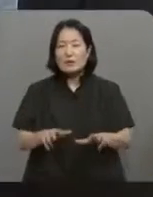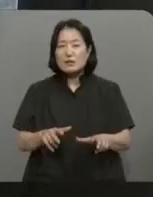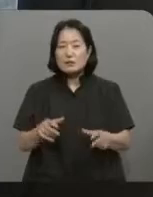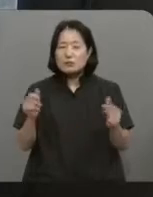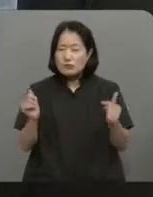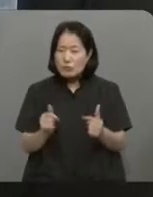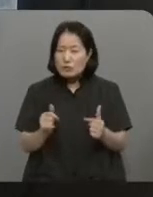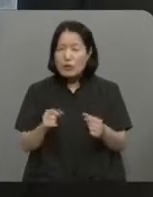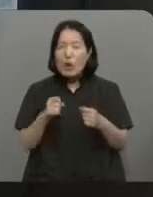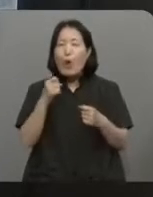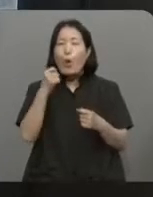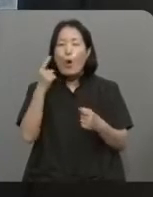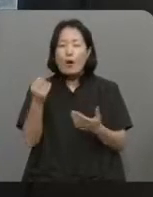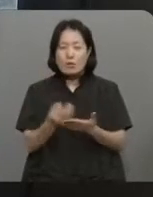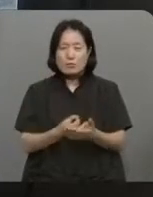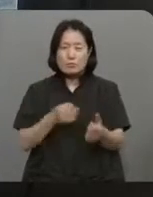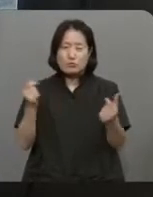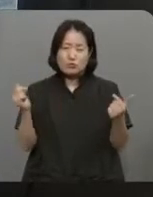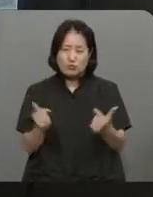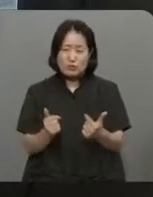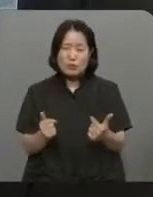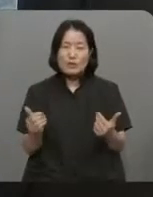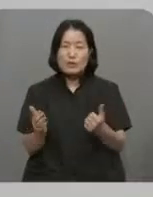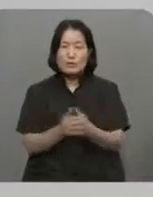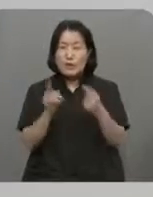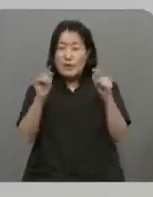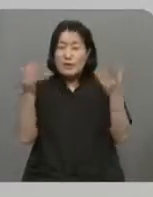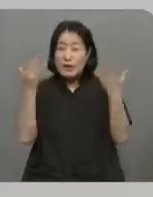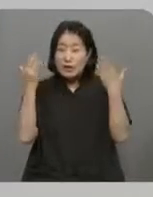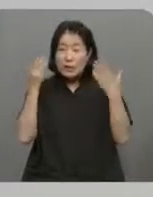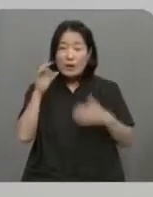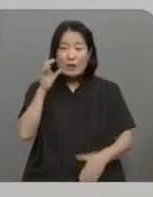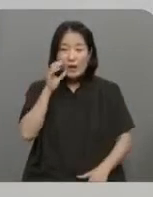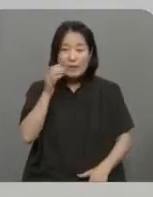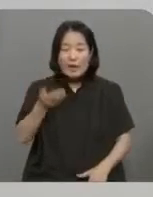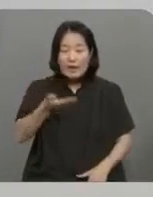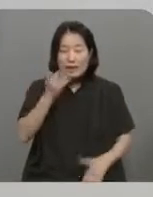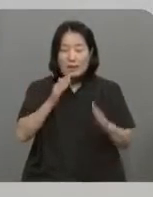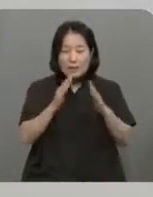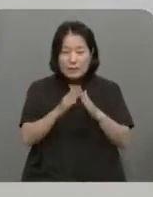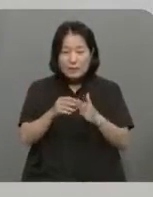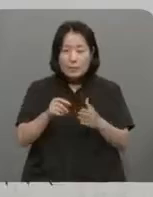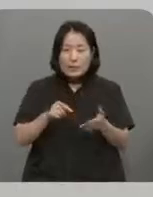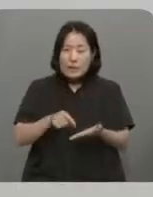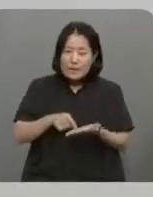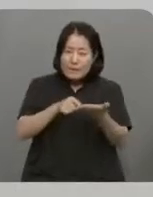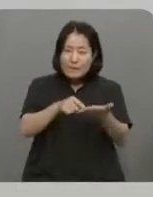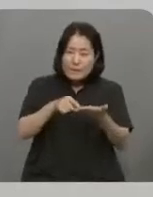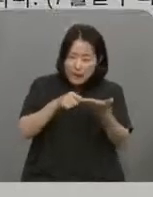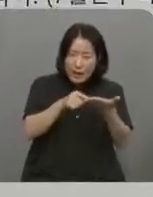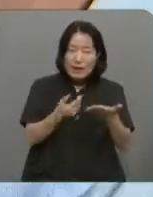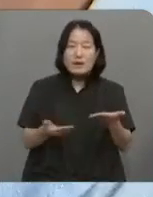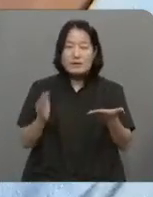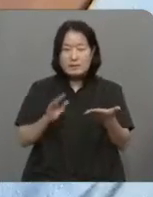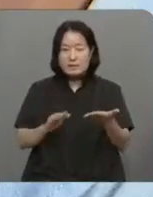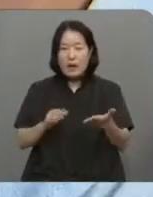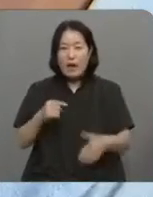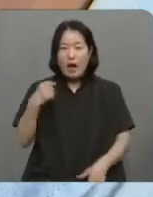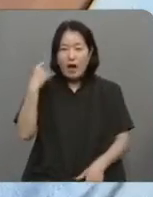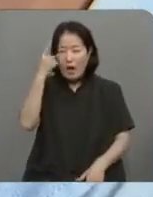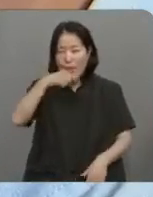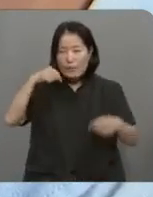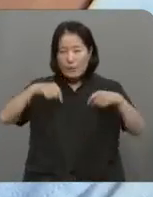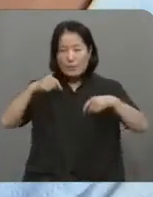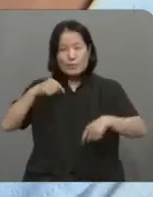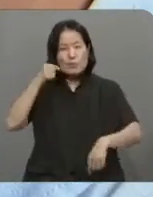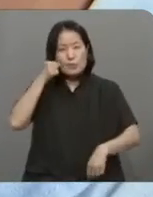같아요. 이러다 보니 대학생들은 카페부터 식당까지 닥치는 대로 지원을 하지만 면접 한번 보기도 힘들다고